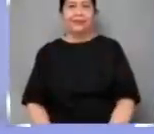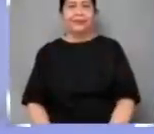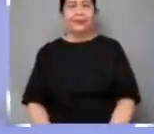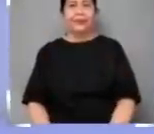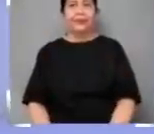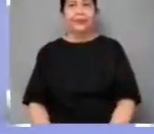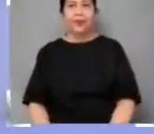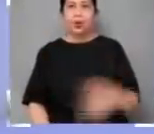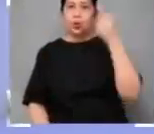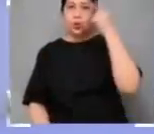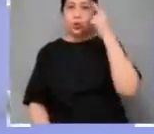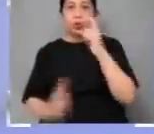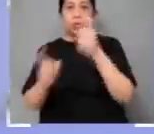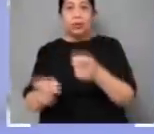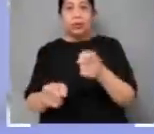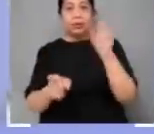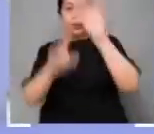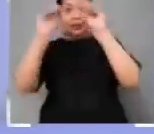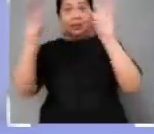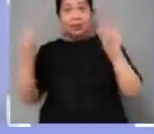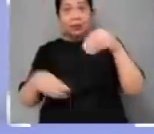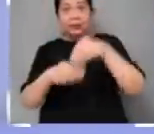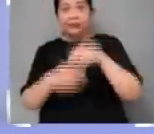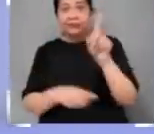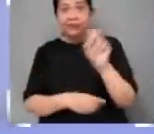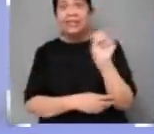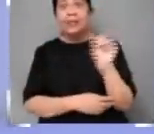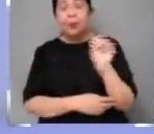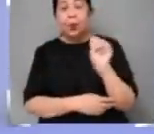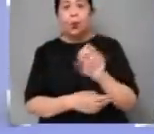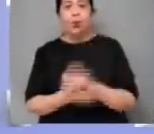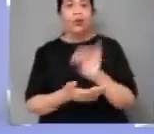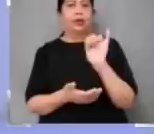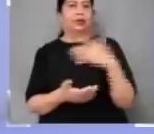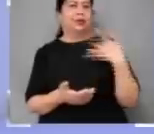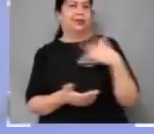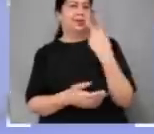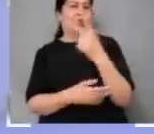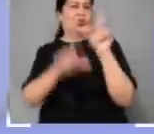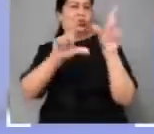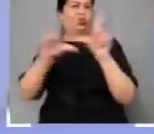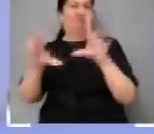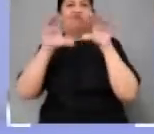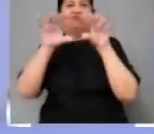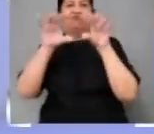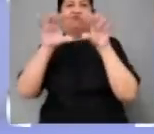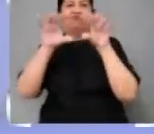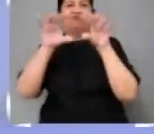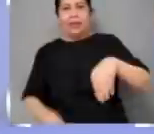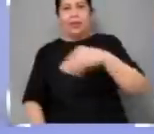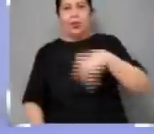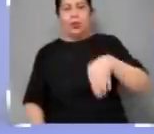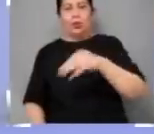Aakalain mong regalong pamasko pero ang laman pala, shabu. Yan po ang modus ng dalawang suspect na arestado sa Mandaluyong City. Saksi,